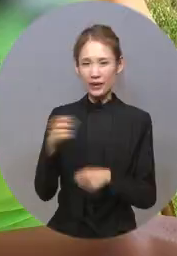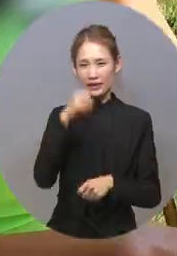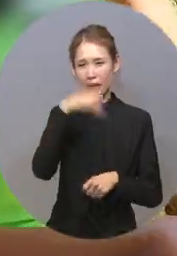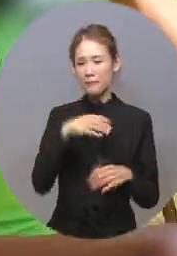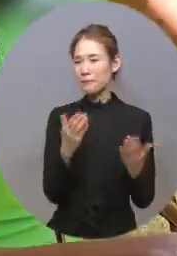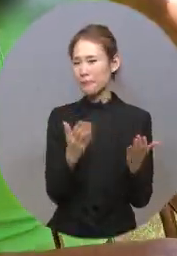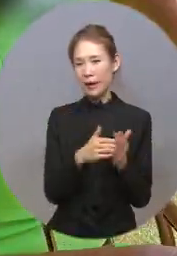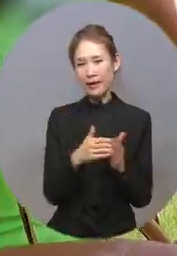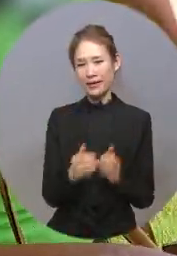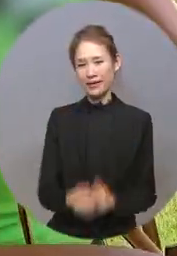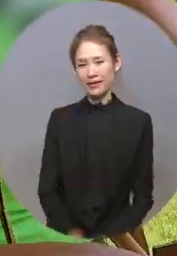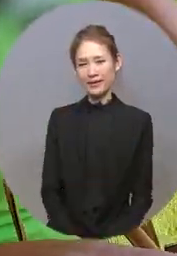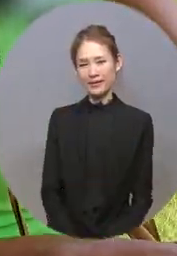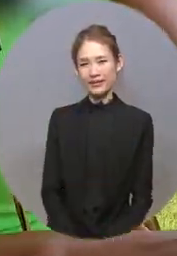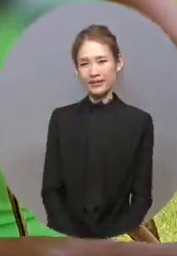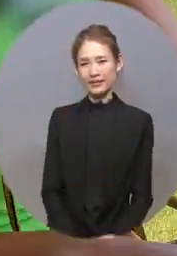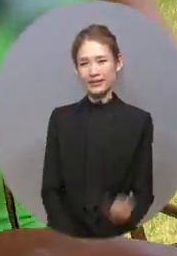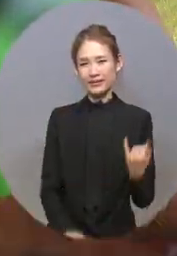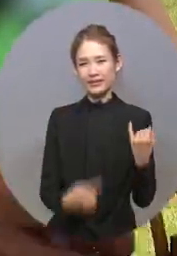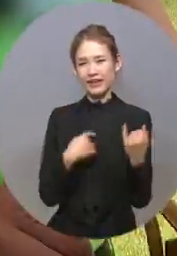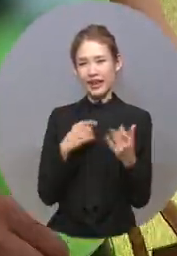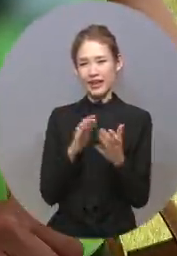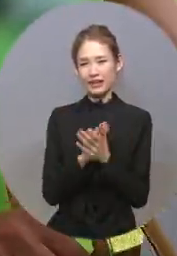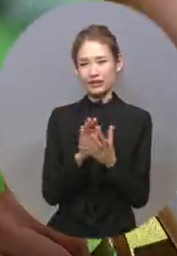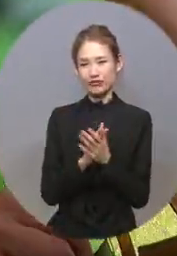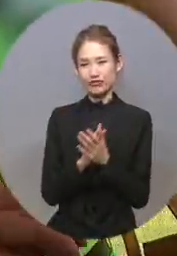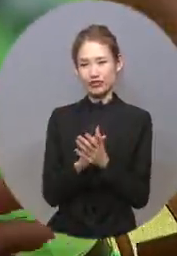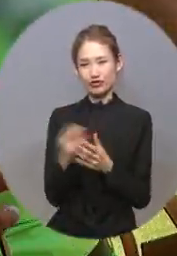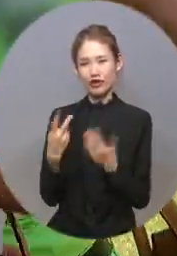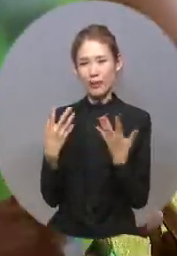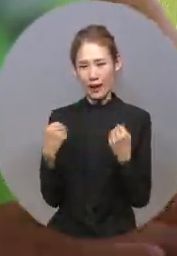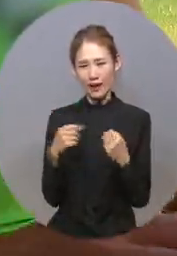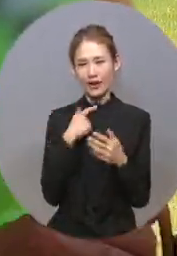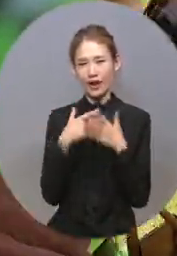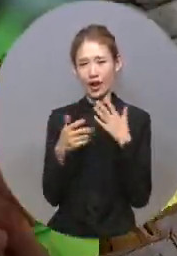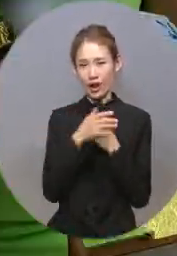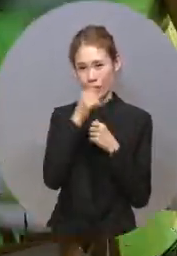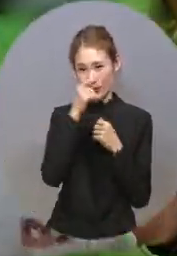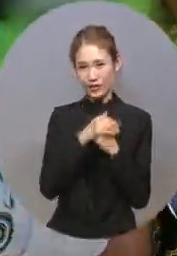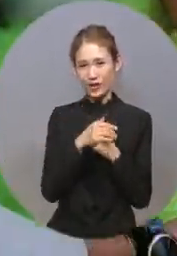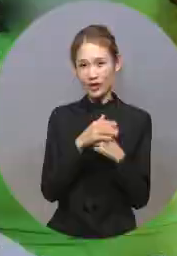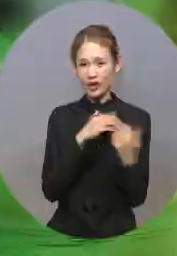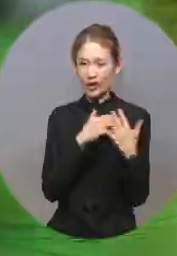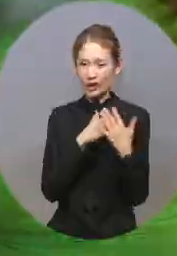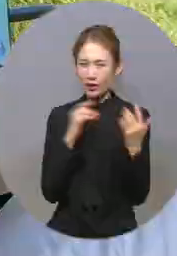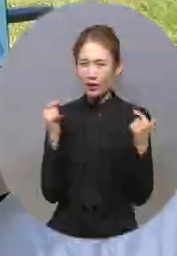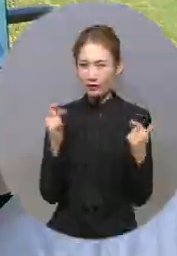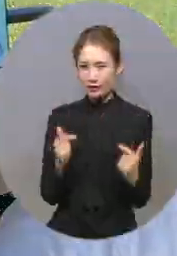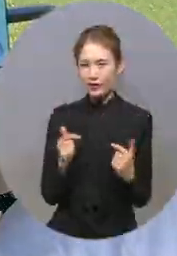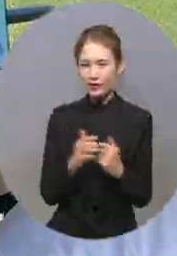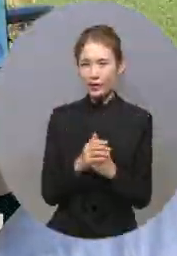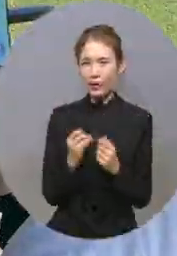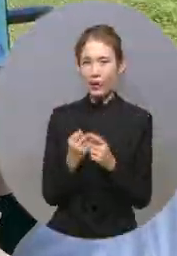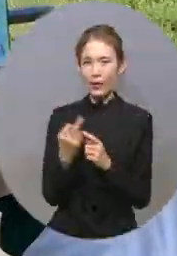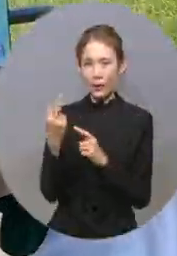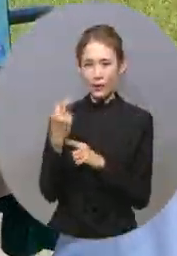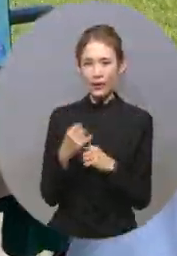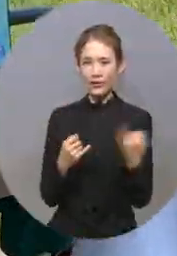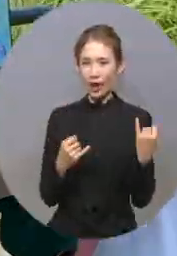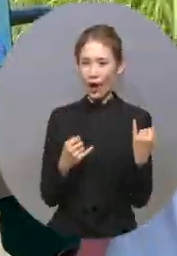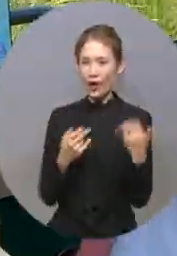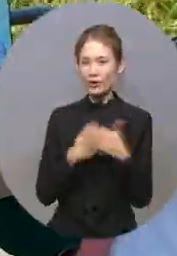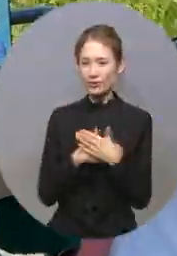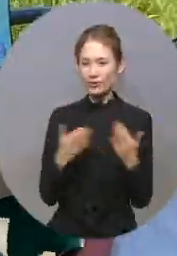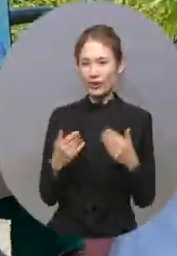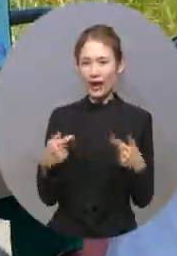아니었어? 그러니까. 은수는 나랑 친구들이 많이 우리 둘 쳐봐가지고 조금 오빠보다는 조금 덜 긴장될 텐데 오빠는 여자 둘이랑 같은